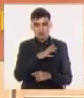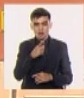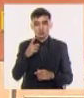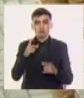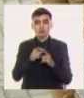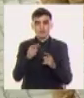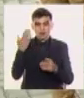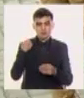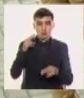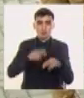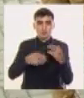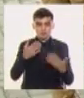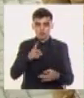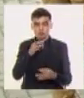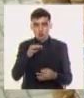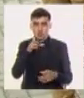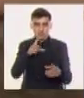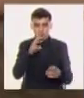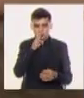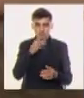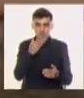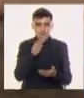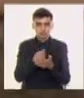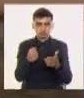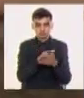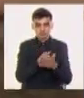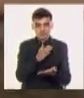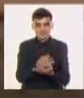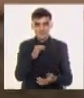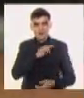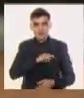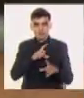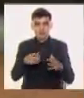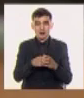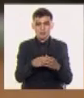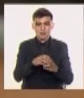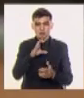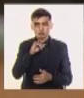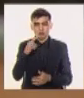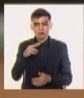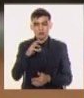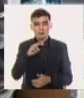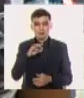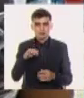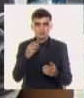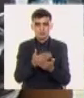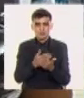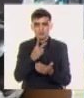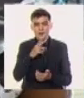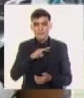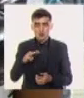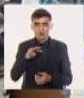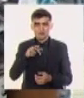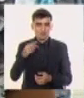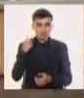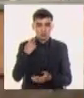завершена. Теперь же люди пытаются добиться оплаты своего труда. Сотрудники утверждают, что компания-субподрядчик задолжала им порядка